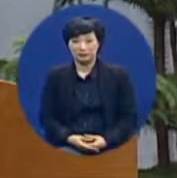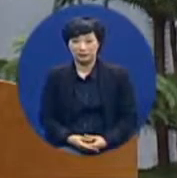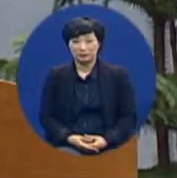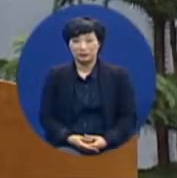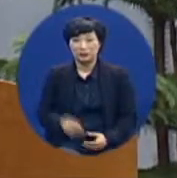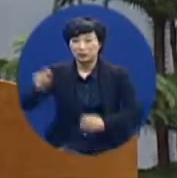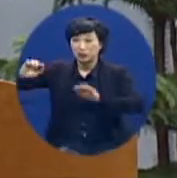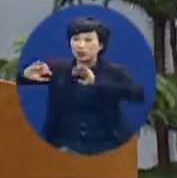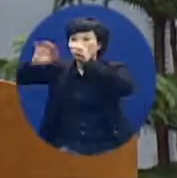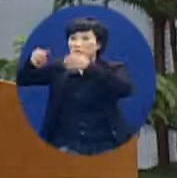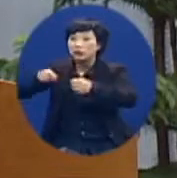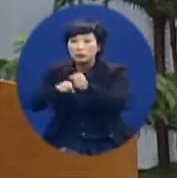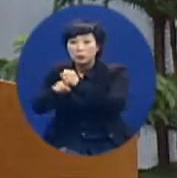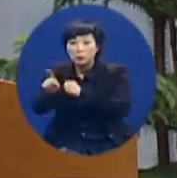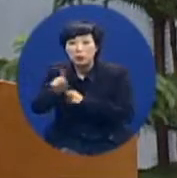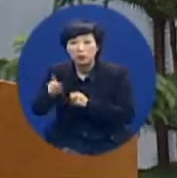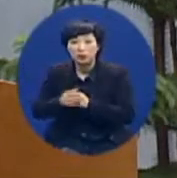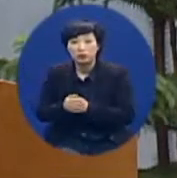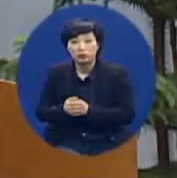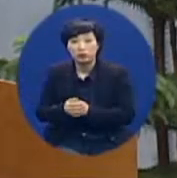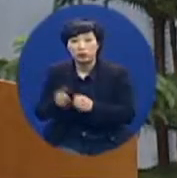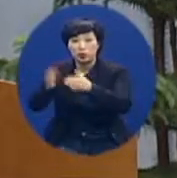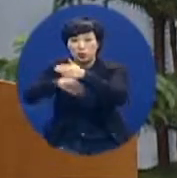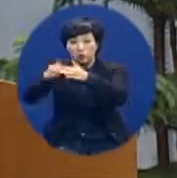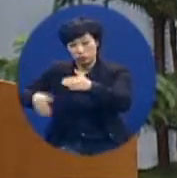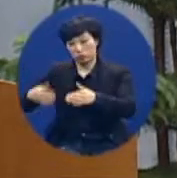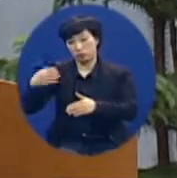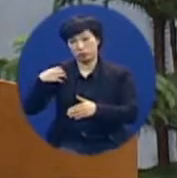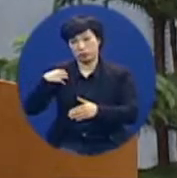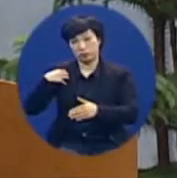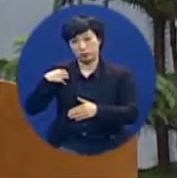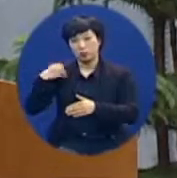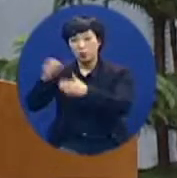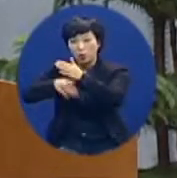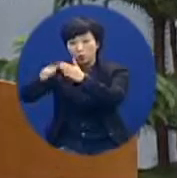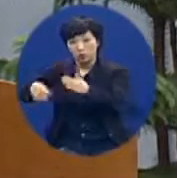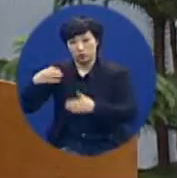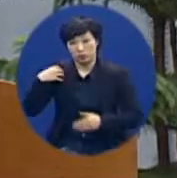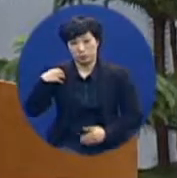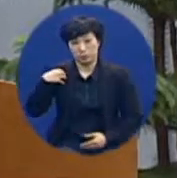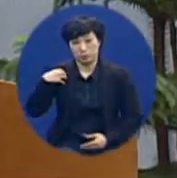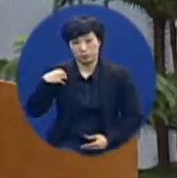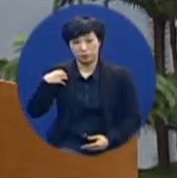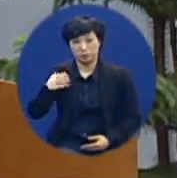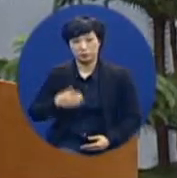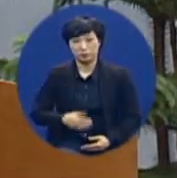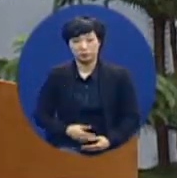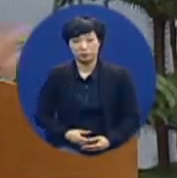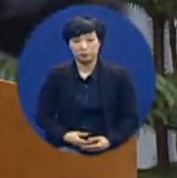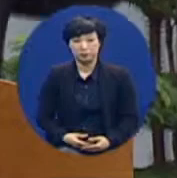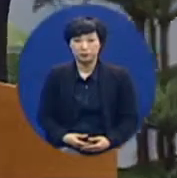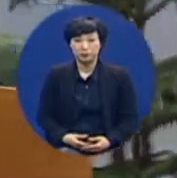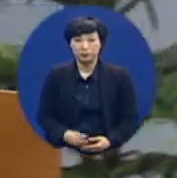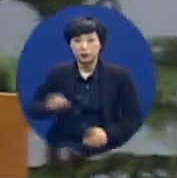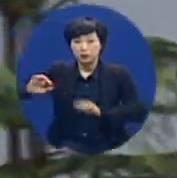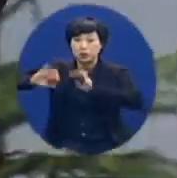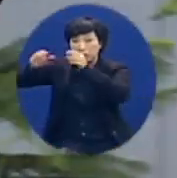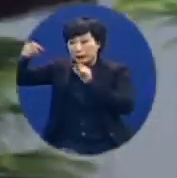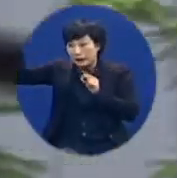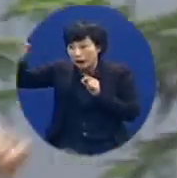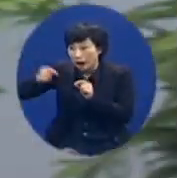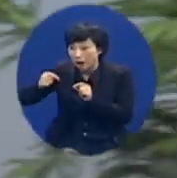천국이 뭐냐 공적 신문이야 공적 신 벌써 천국이